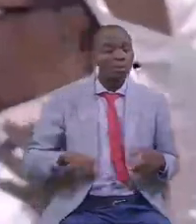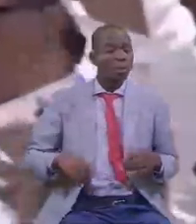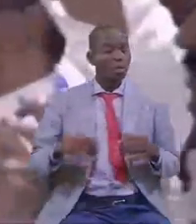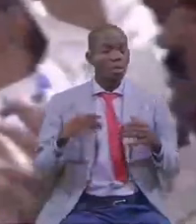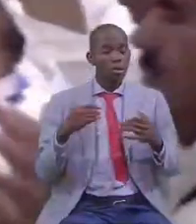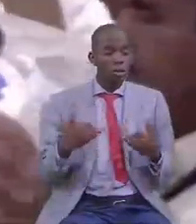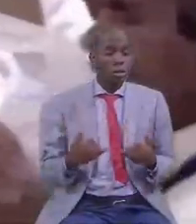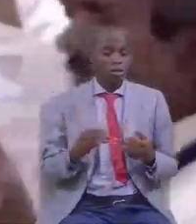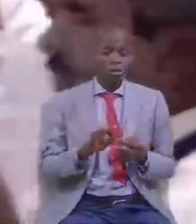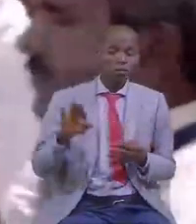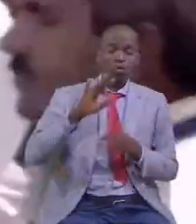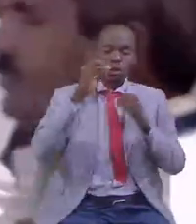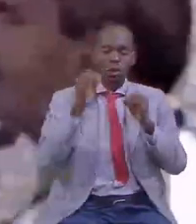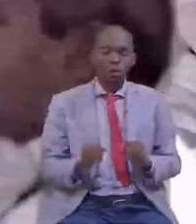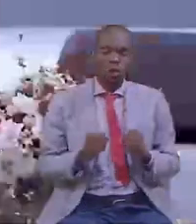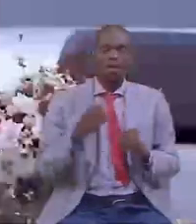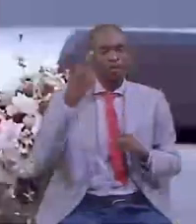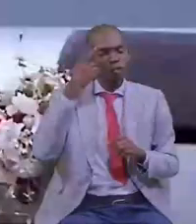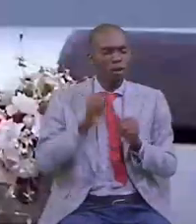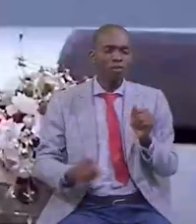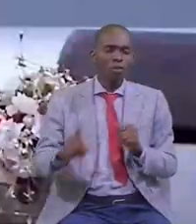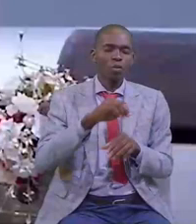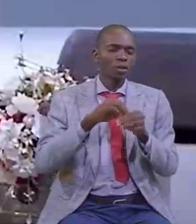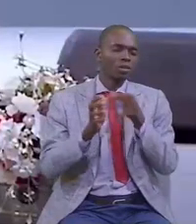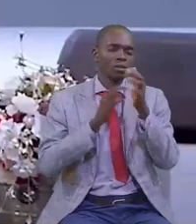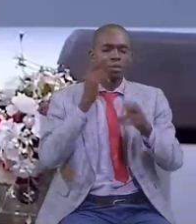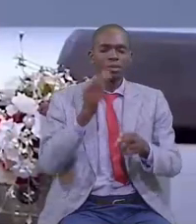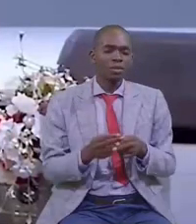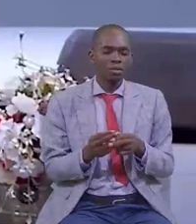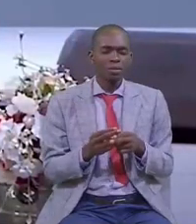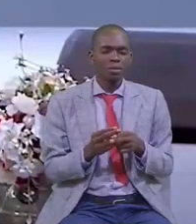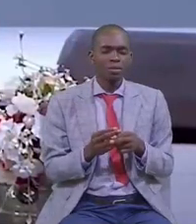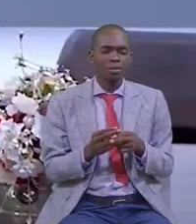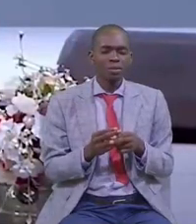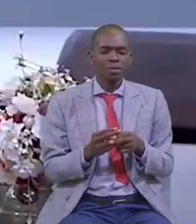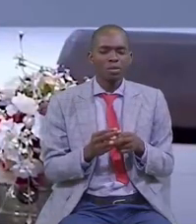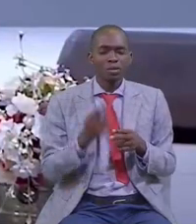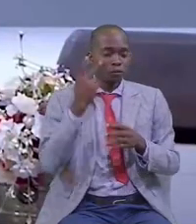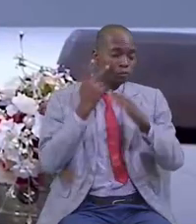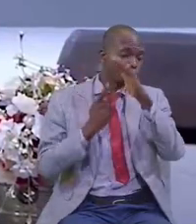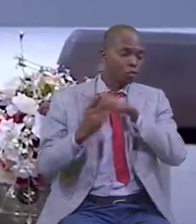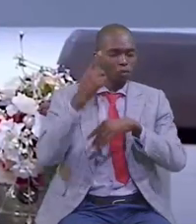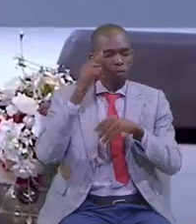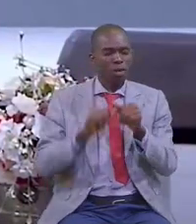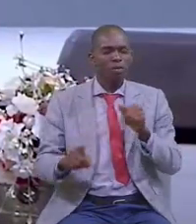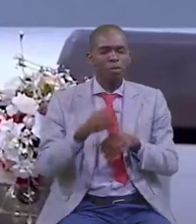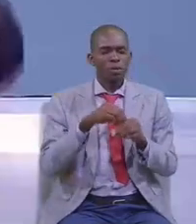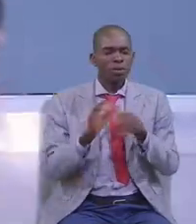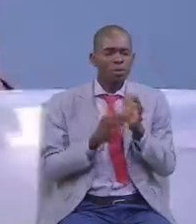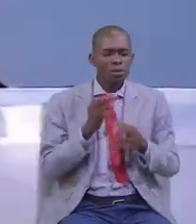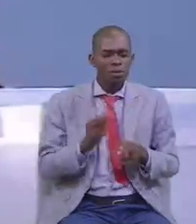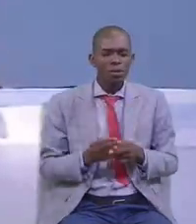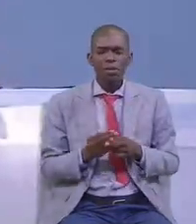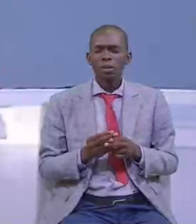Seigneur, puissance spirituelle pour tout le monde. La vision pour tout le monde. La passion dans la